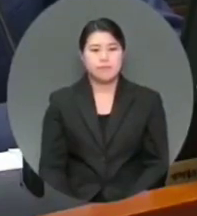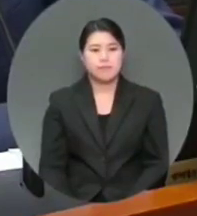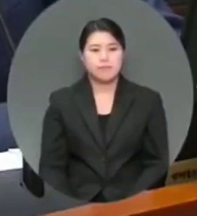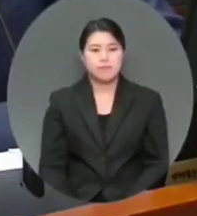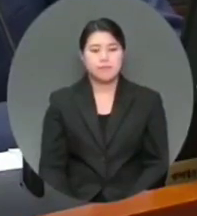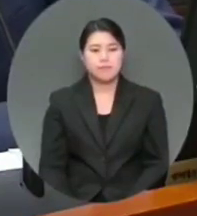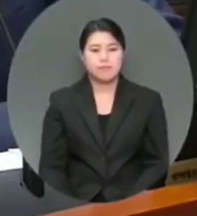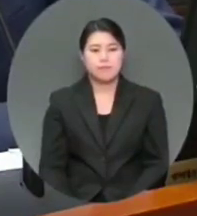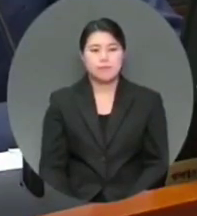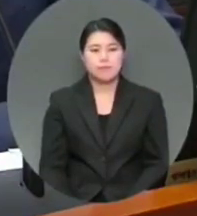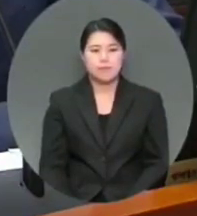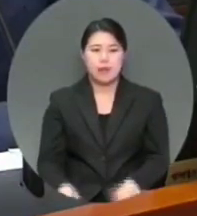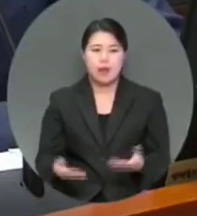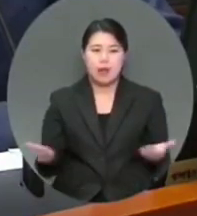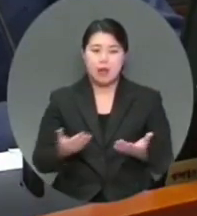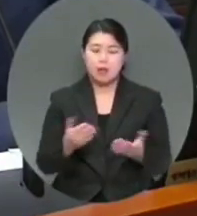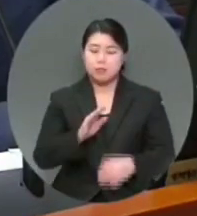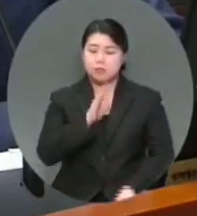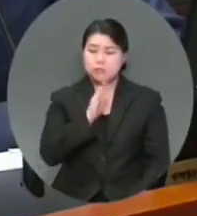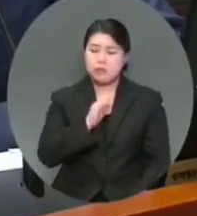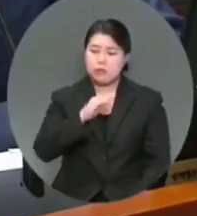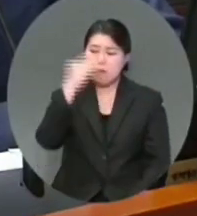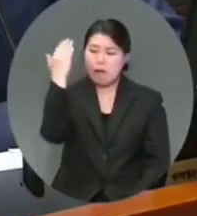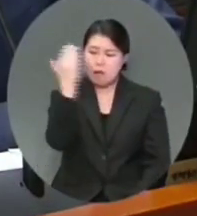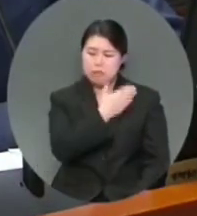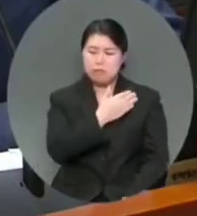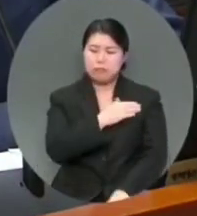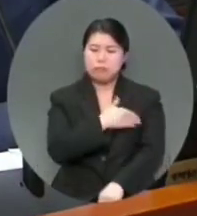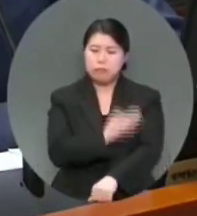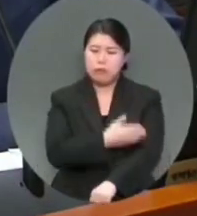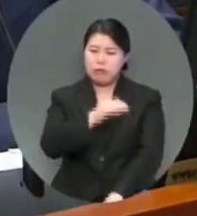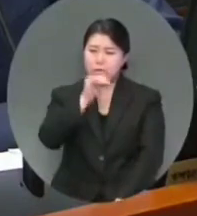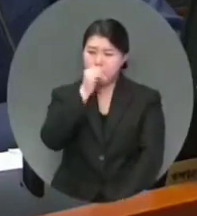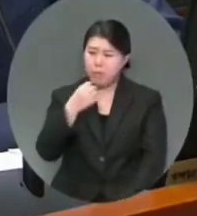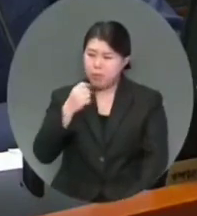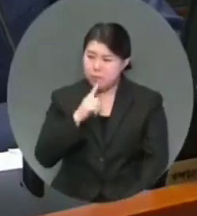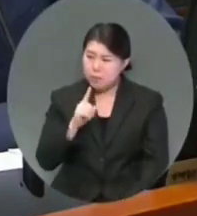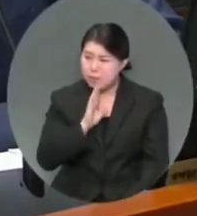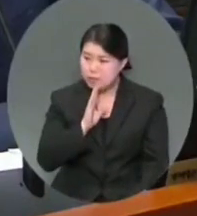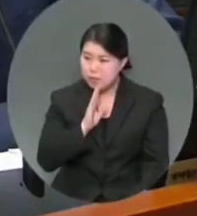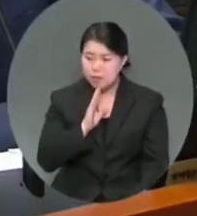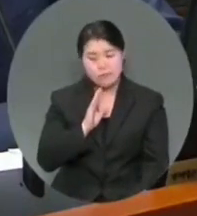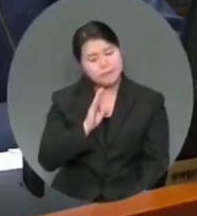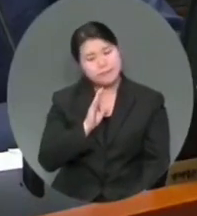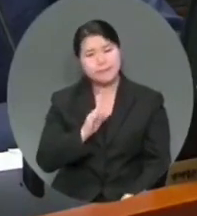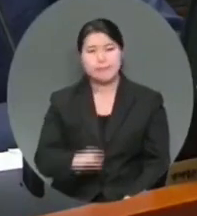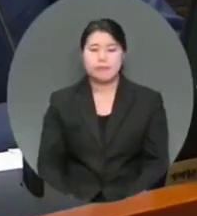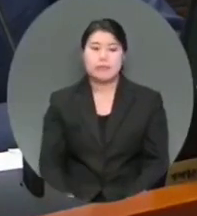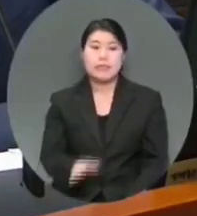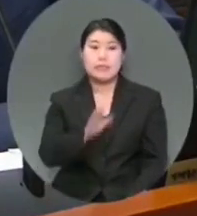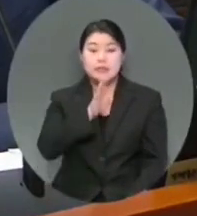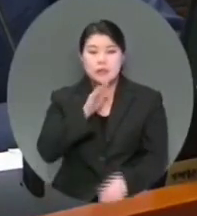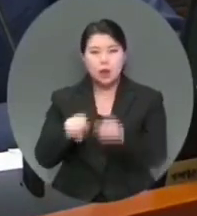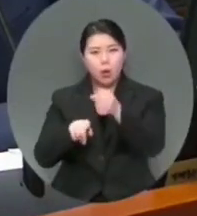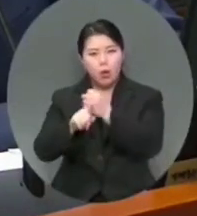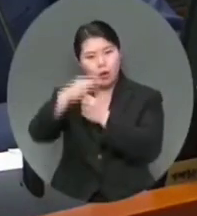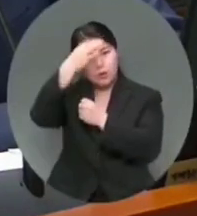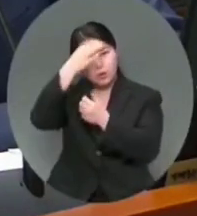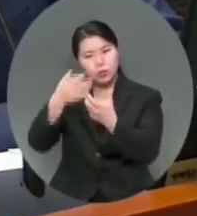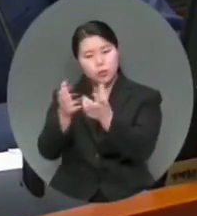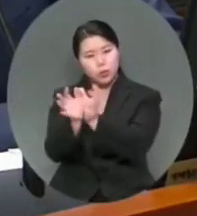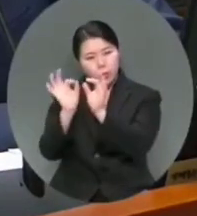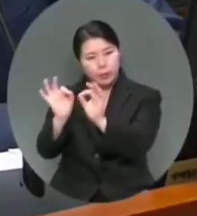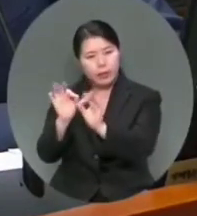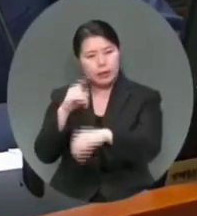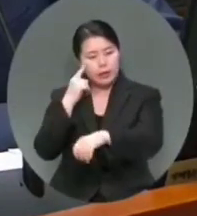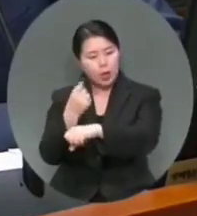그 일처리를 깔끔하고 유능하게 했다라는 건데 실제로 과기부도요 R&D